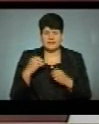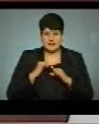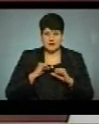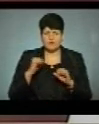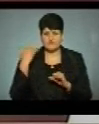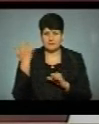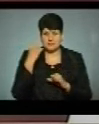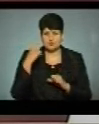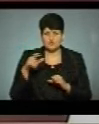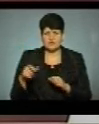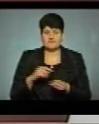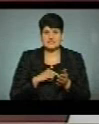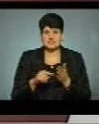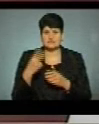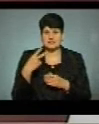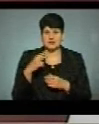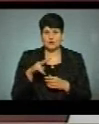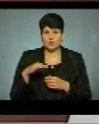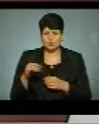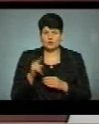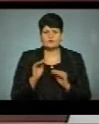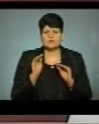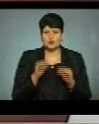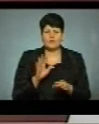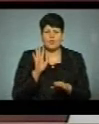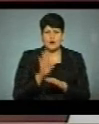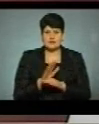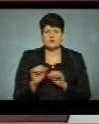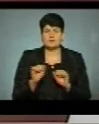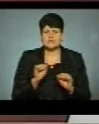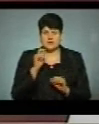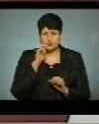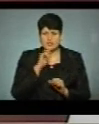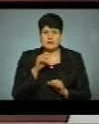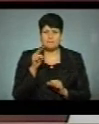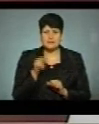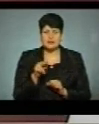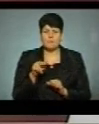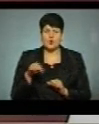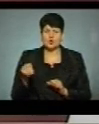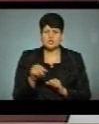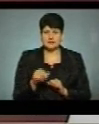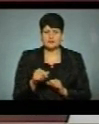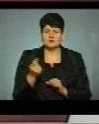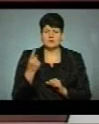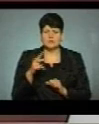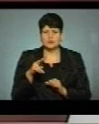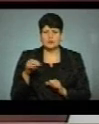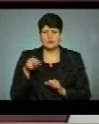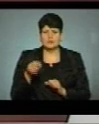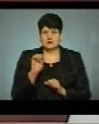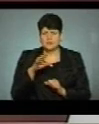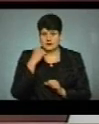Небесної Сотні відзначають 20 лютого. Його встановлено указом президента України Петра Порошенка від 11 лютого 2015